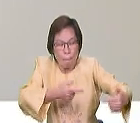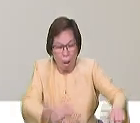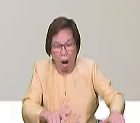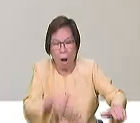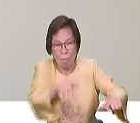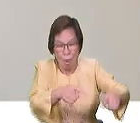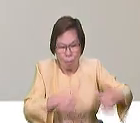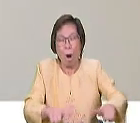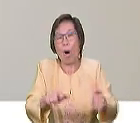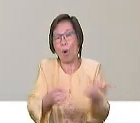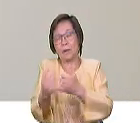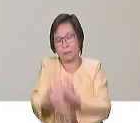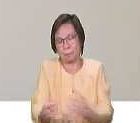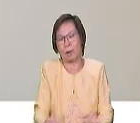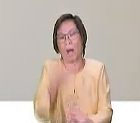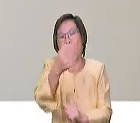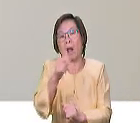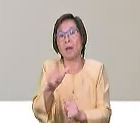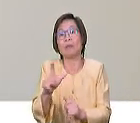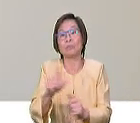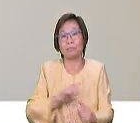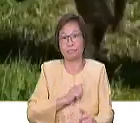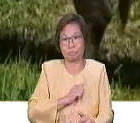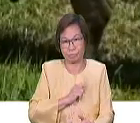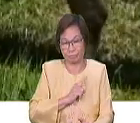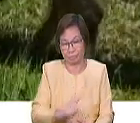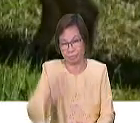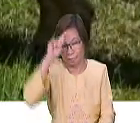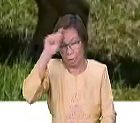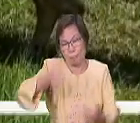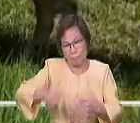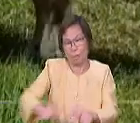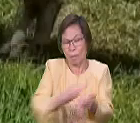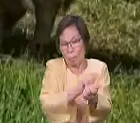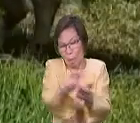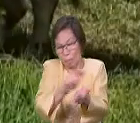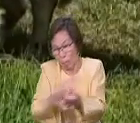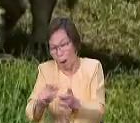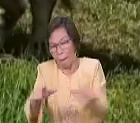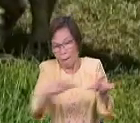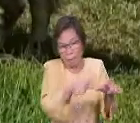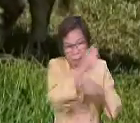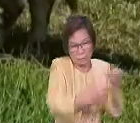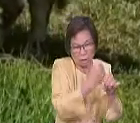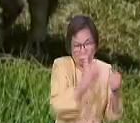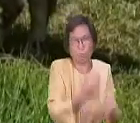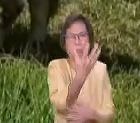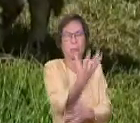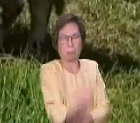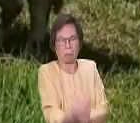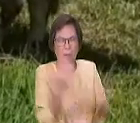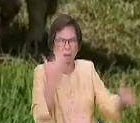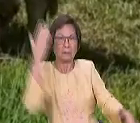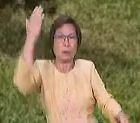oleh pihak Jabatan Hal Ehwal Agama Islam Negeri Terengganu. Kelulusan permit sembelihan tahun ini menurun berbanding